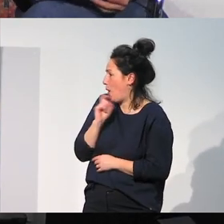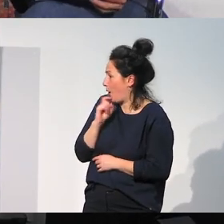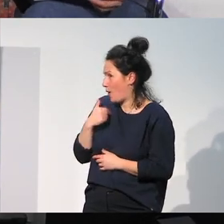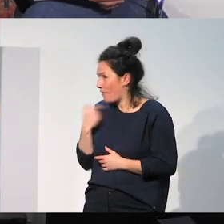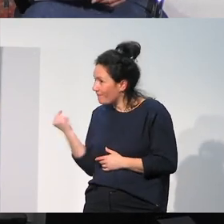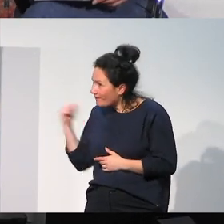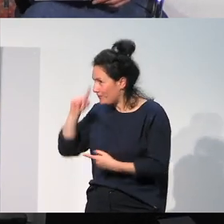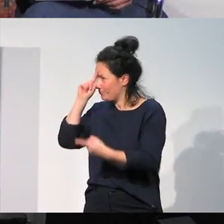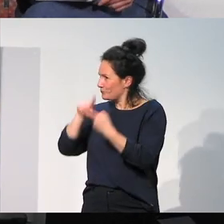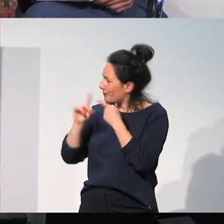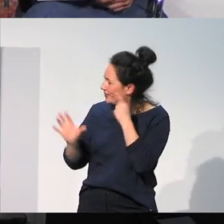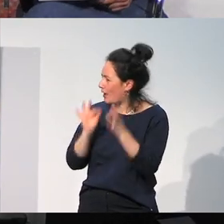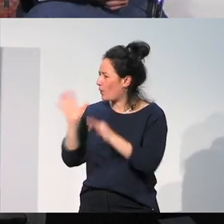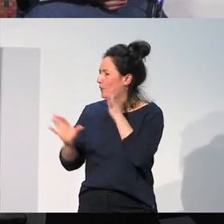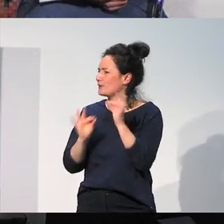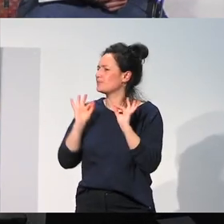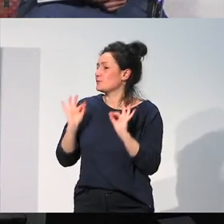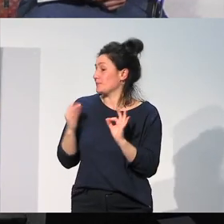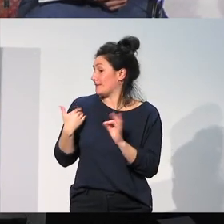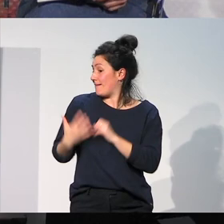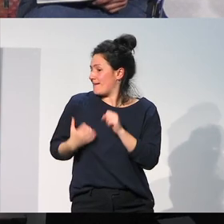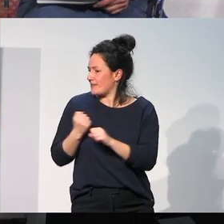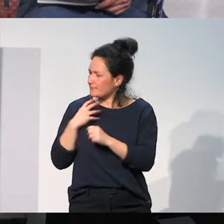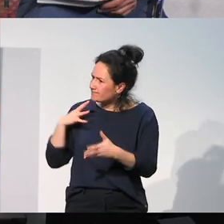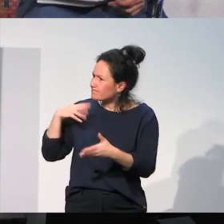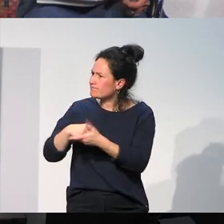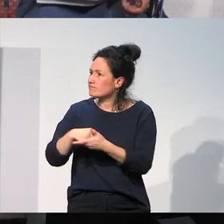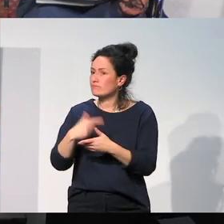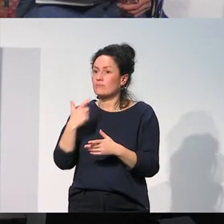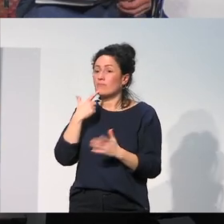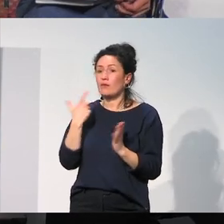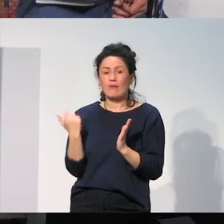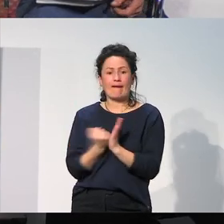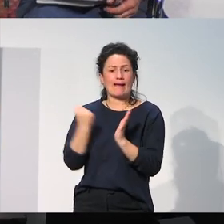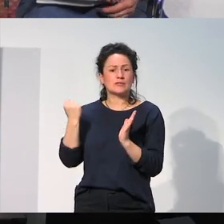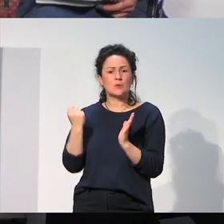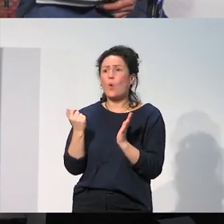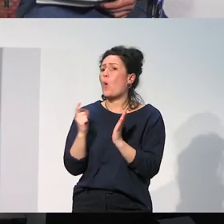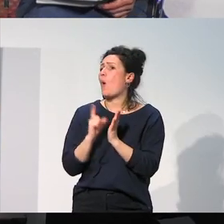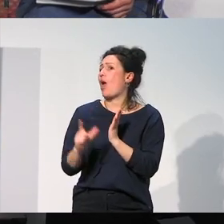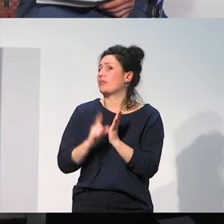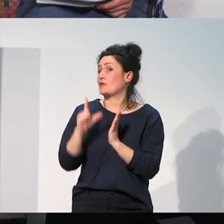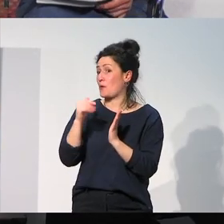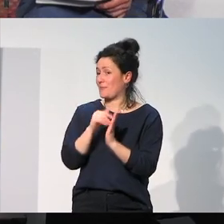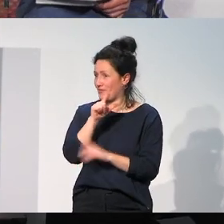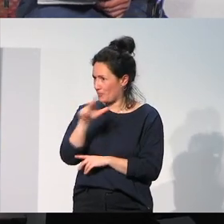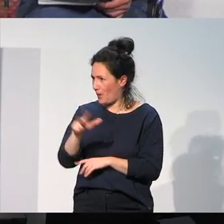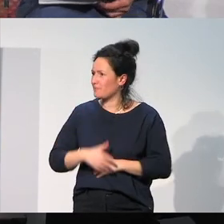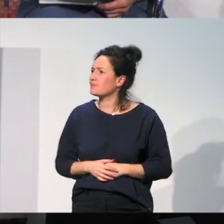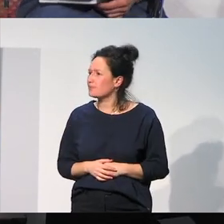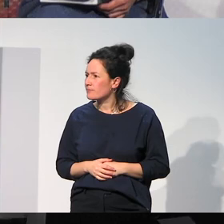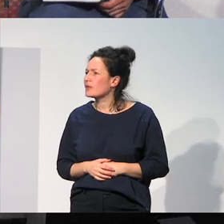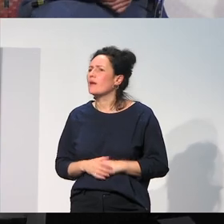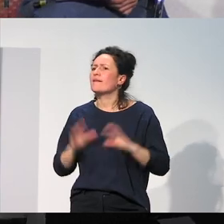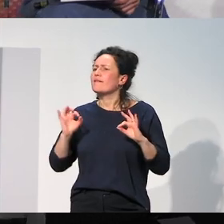j'ai participé cette année à l'agrégation des lettres 2023. Et pour la question des littératures